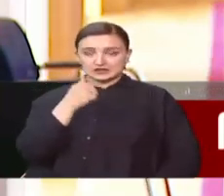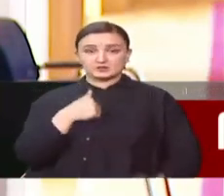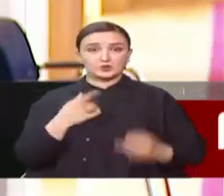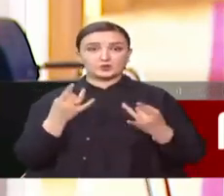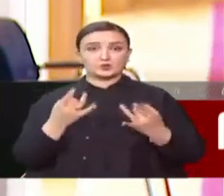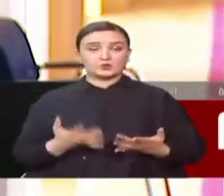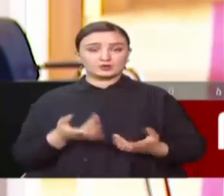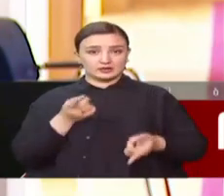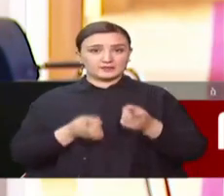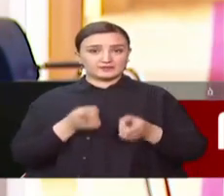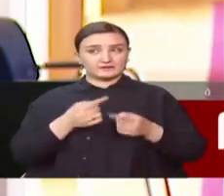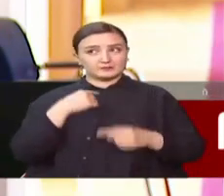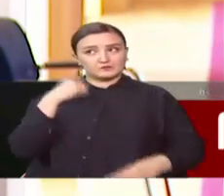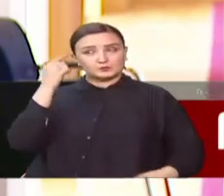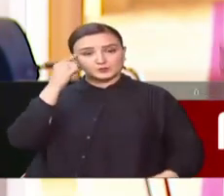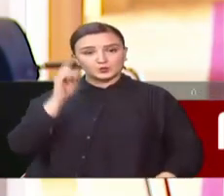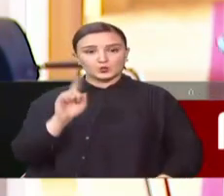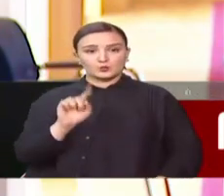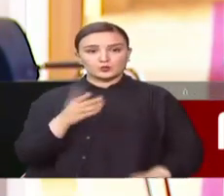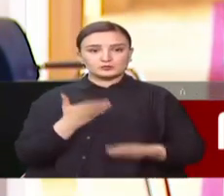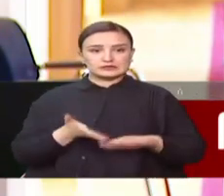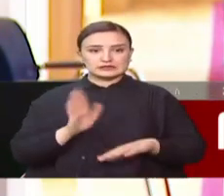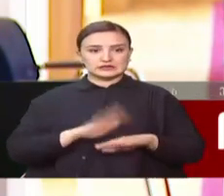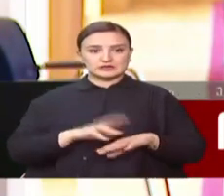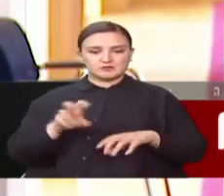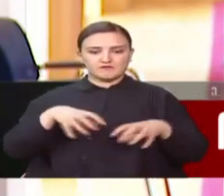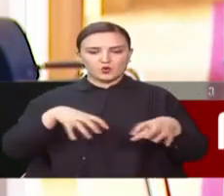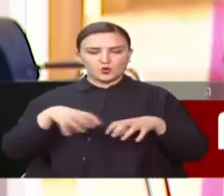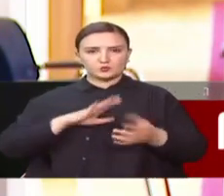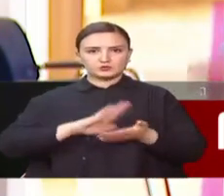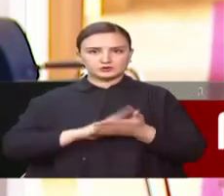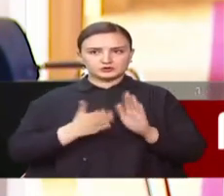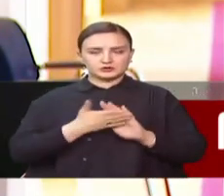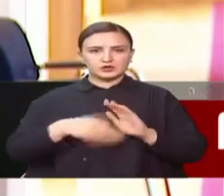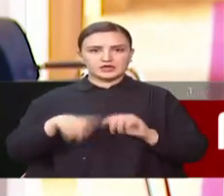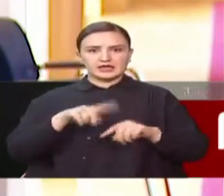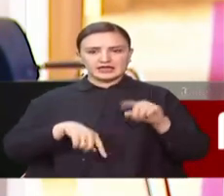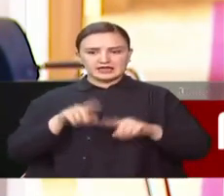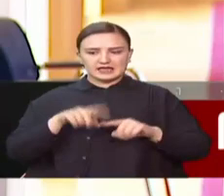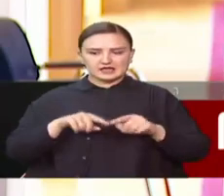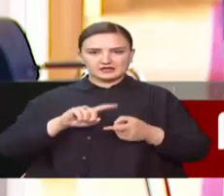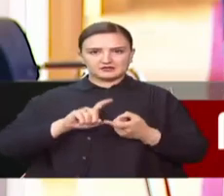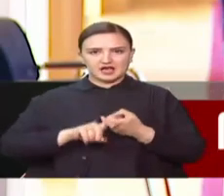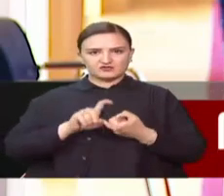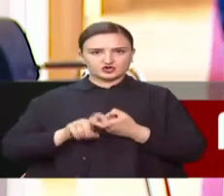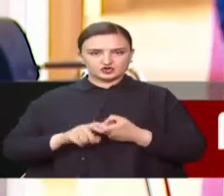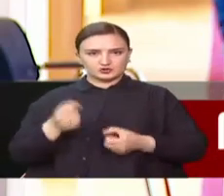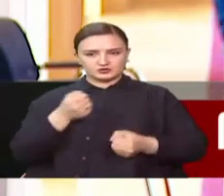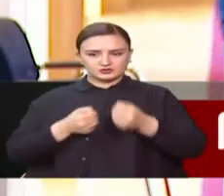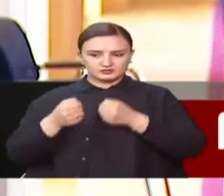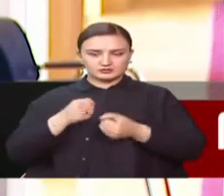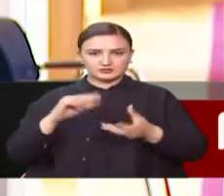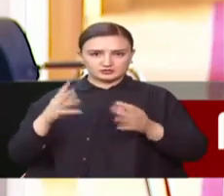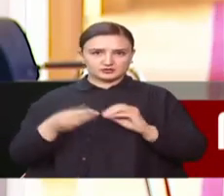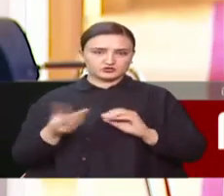უბრალოდ მართლა ფიქრობ, რომ აი იმდენად მძიმეა ეს კორუფციული გარიგებები და ნეპოტისტური გარიგებები, რომ აი თვითონაც ჩართულები არიან ამაში. აბა